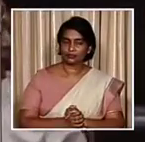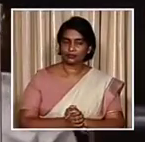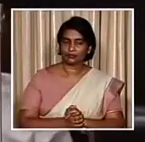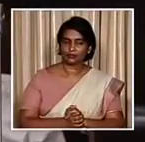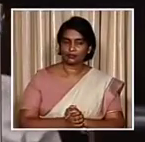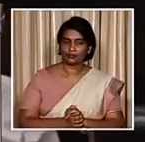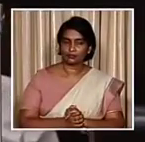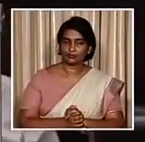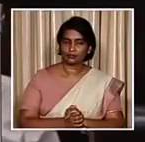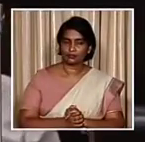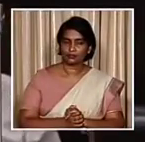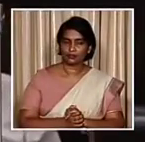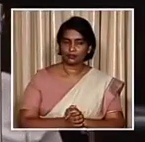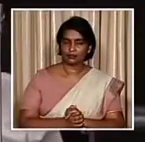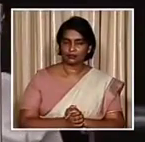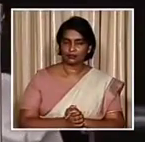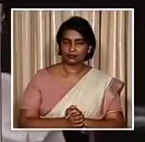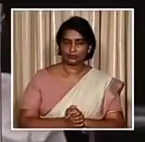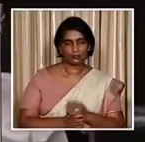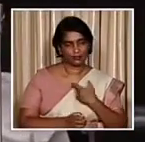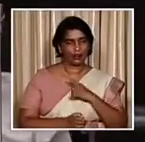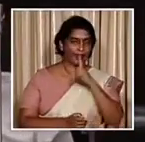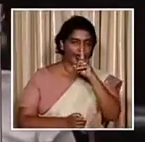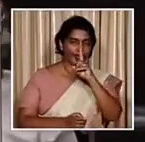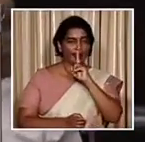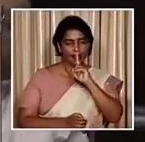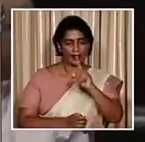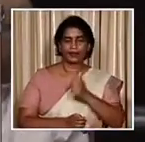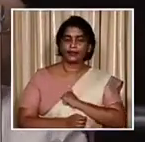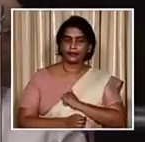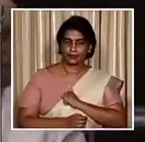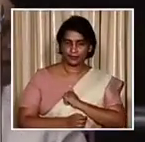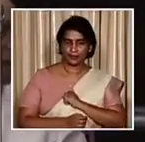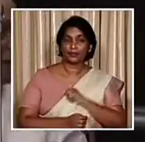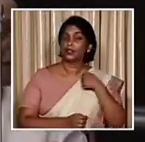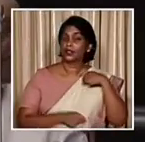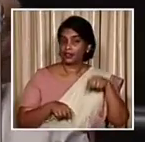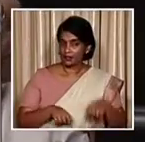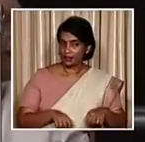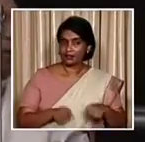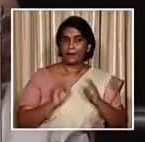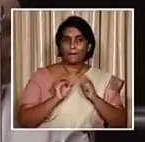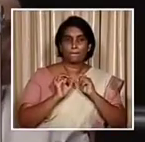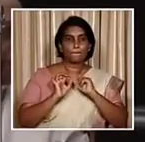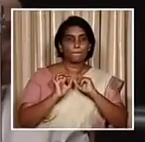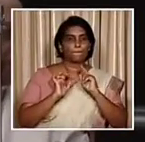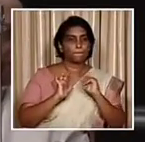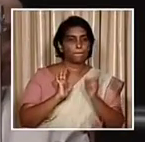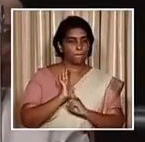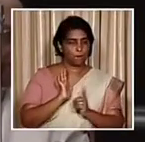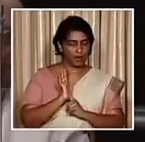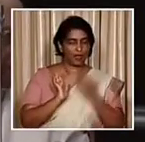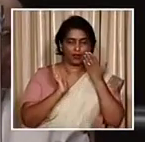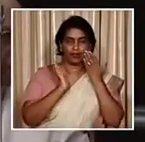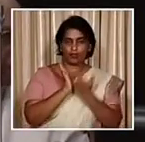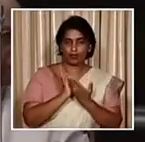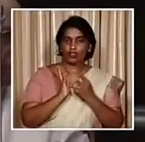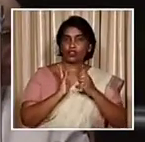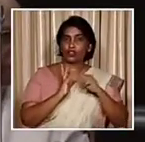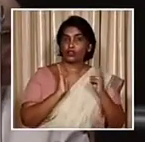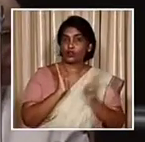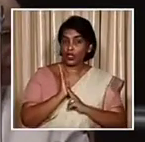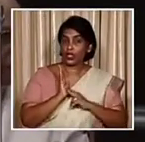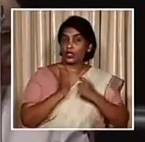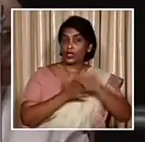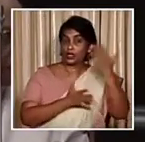wait මම එකක් කියන්න කැමතියි. දැන් අපි කෙටුම් පතක් ඉදිරිපත් කරනවා. ඒක එක්සත් ජාතීන්ගේ